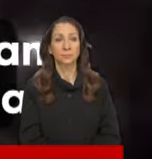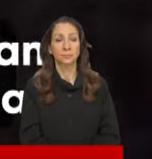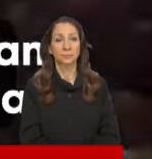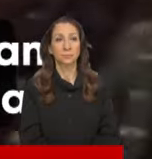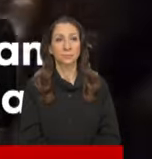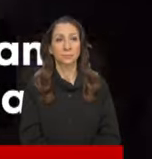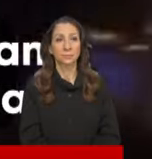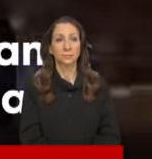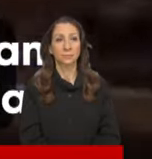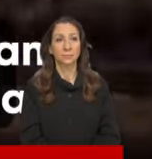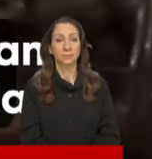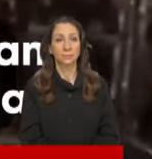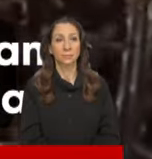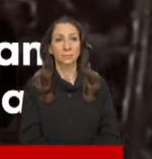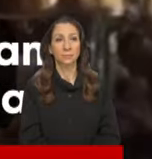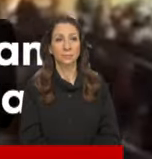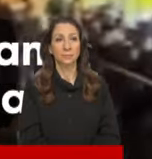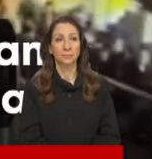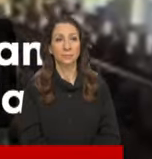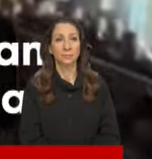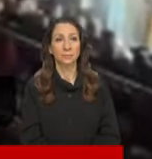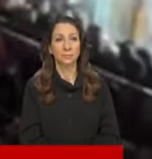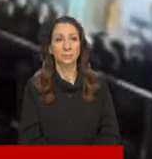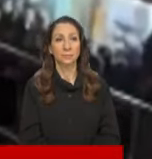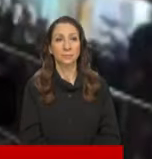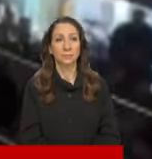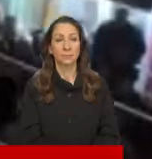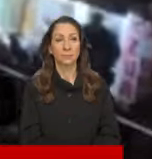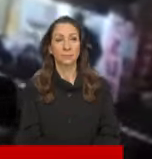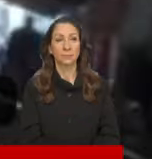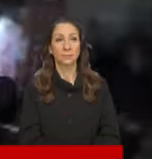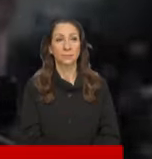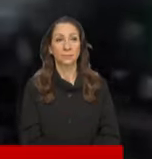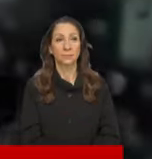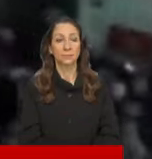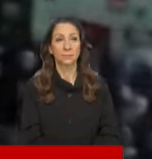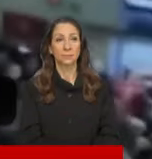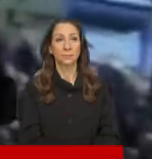istanbul' gin Ben or bir adayım ama